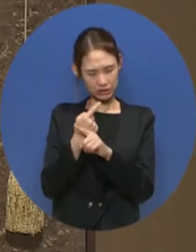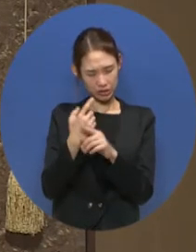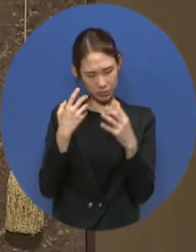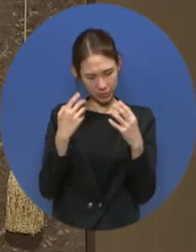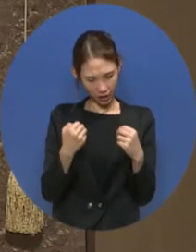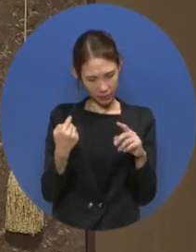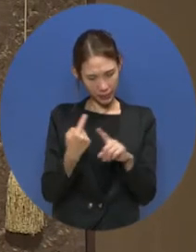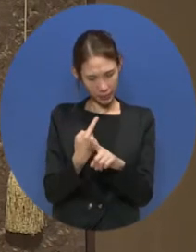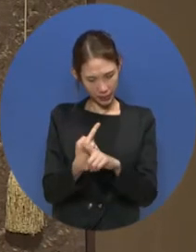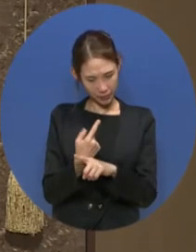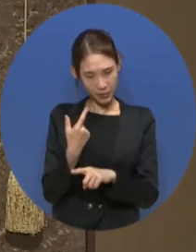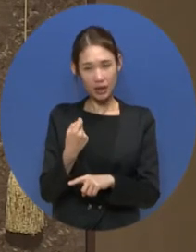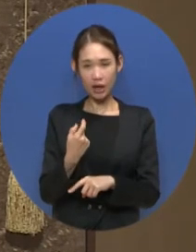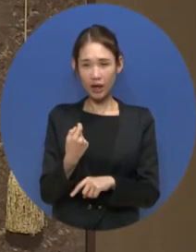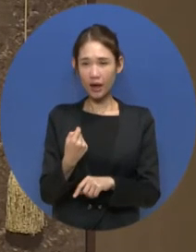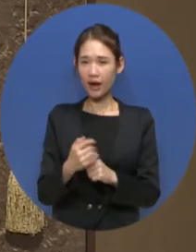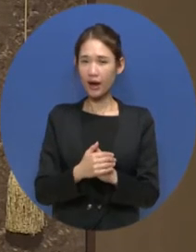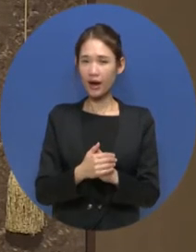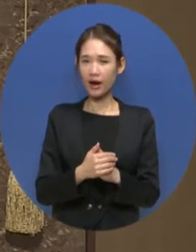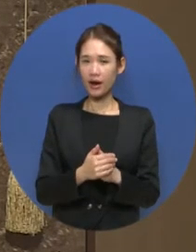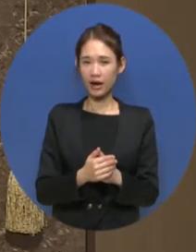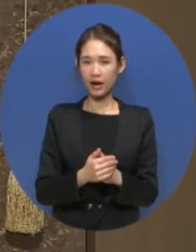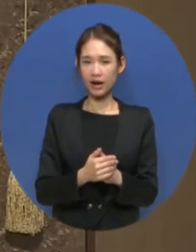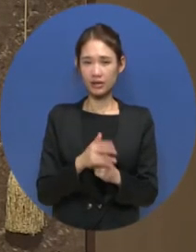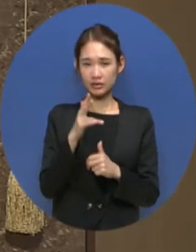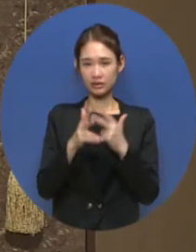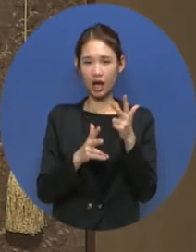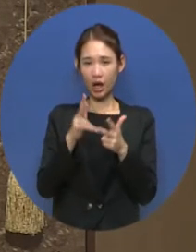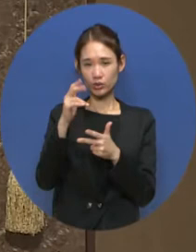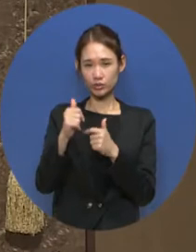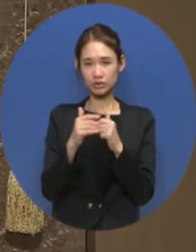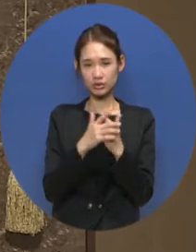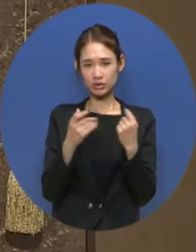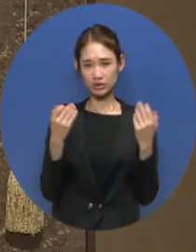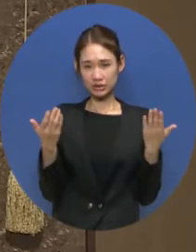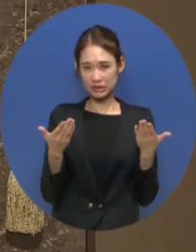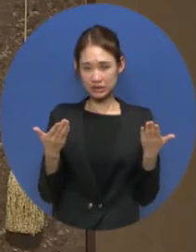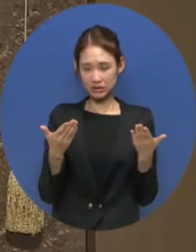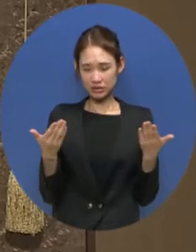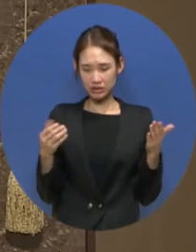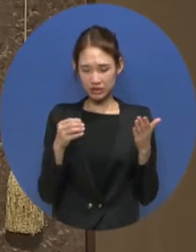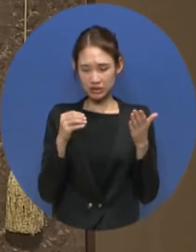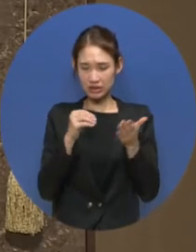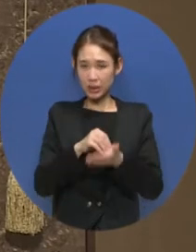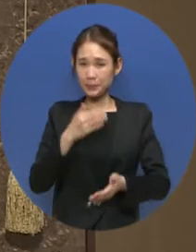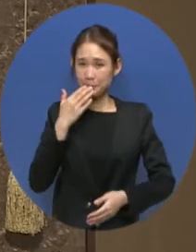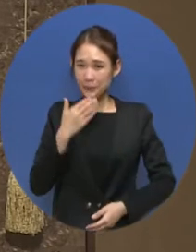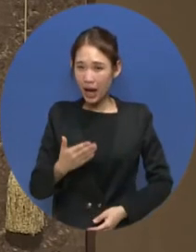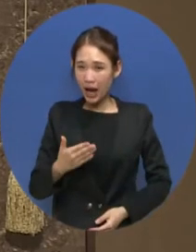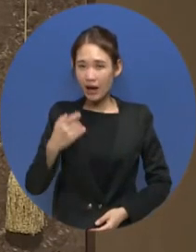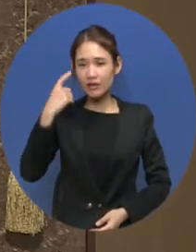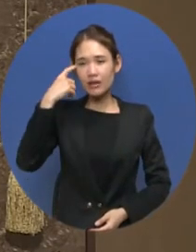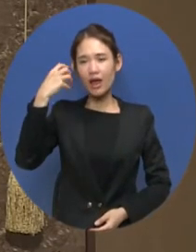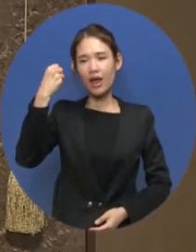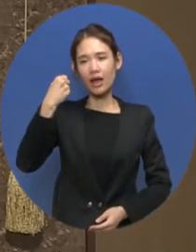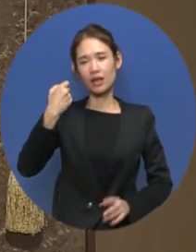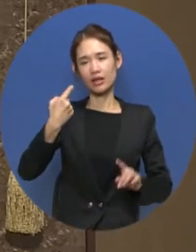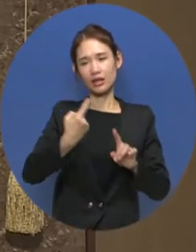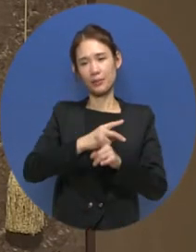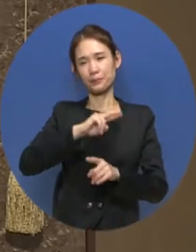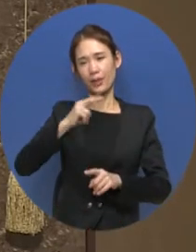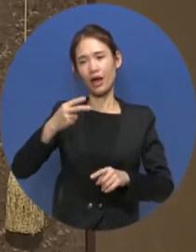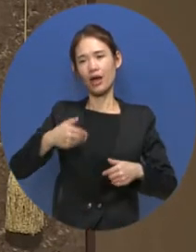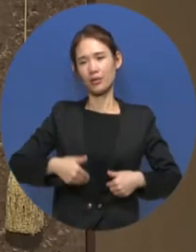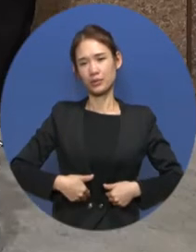이제 생각을 합니다. 그래서 그렇게 이제 그 사업주분들도 이분들이 일을 할수 있다라고 하는 인식을 좀 전환시켜 주셨으면